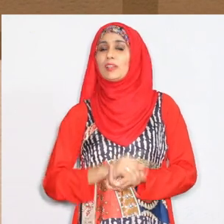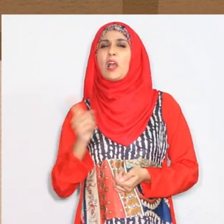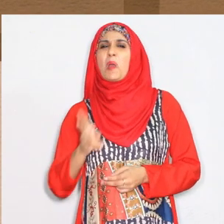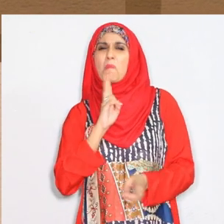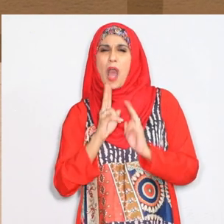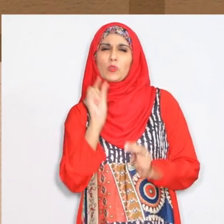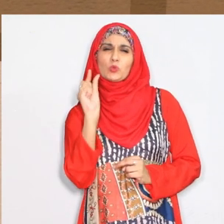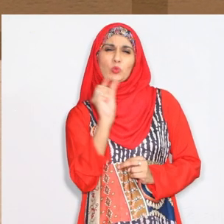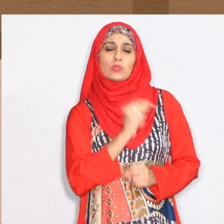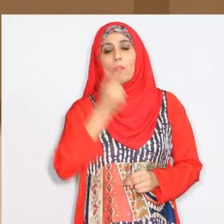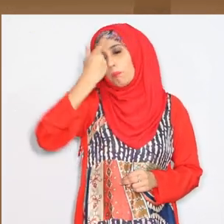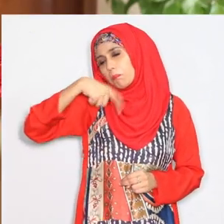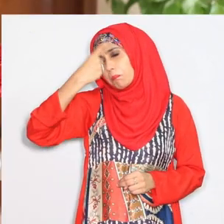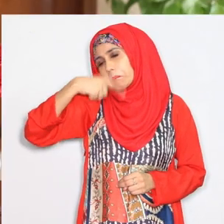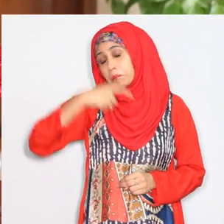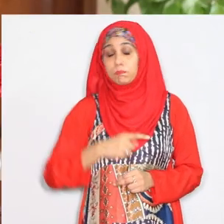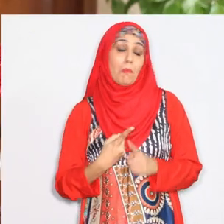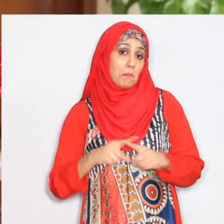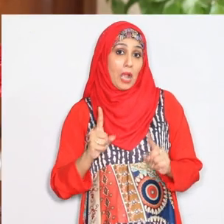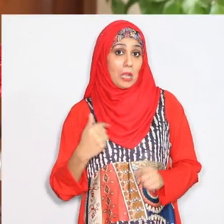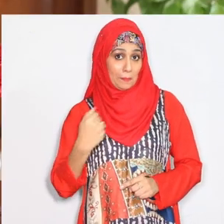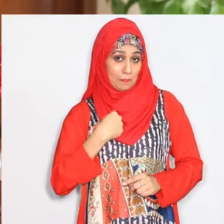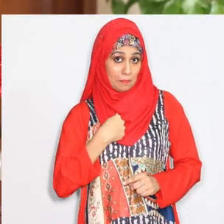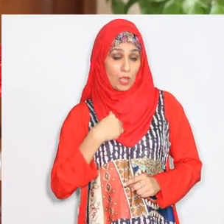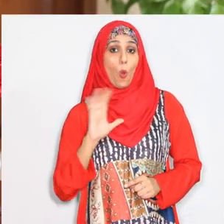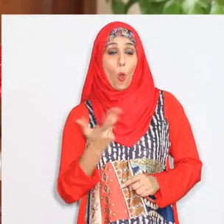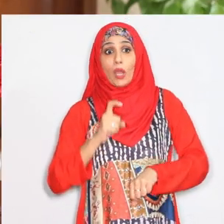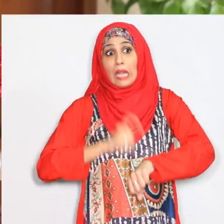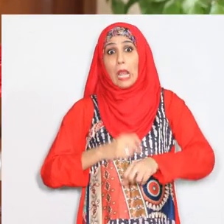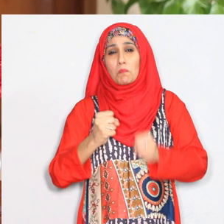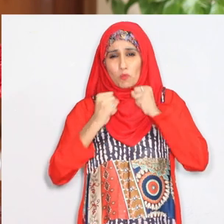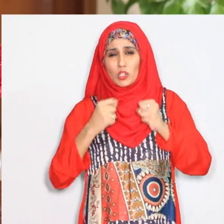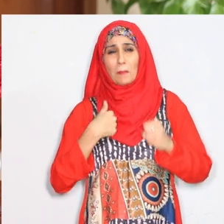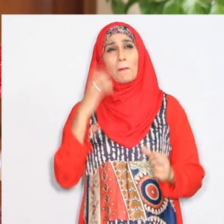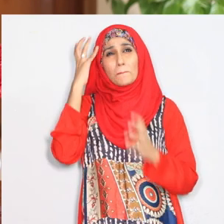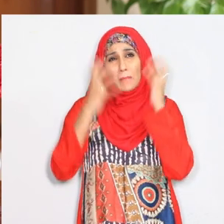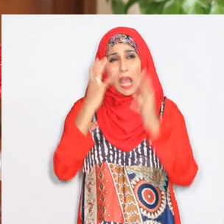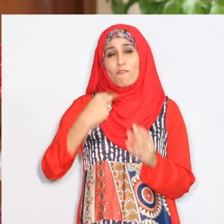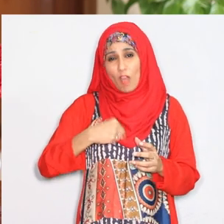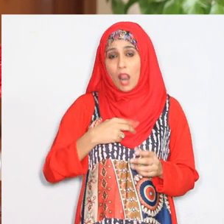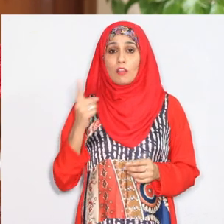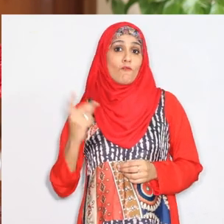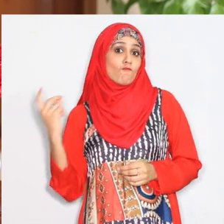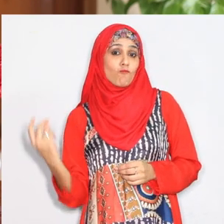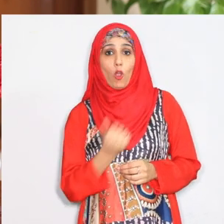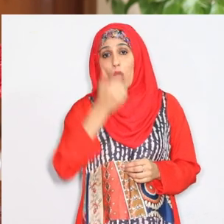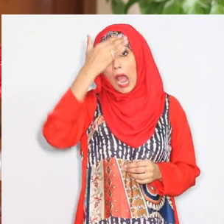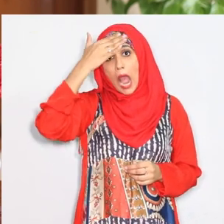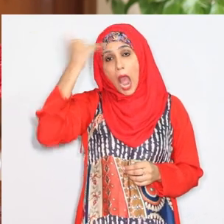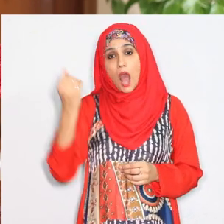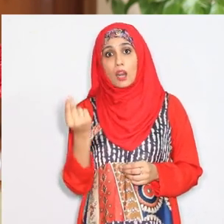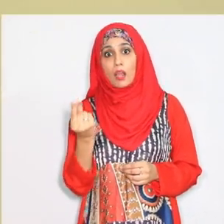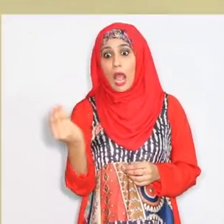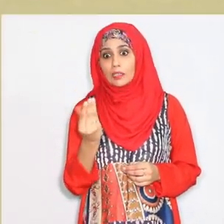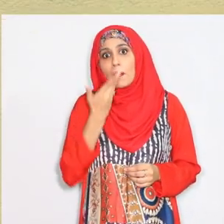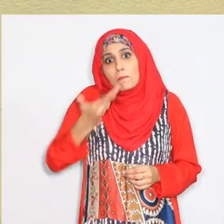बात पर रोने लग जाए, मगर मुझ पर जब भी कोई मुश्किल या परेशानी आए तो वो हर मसले का हल